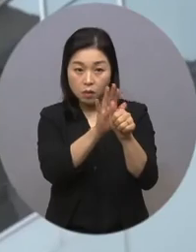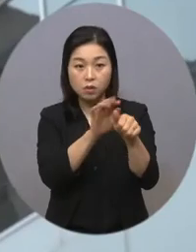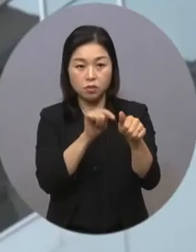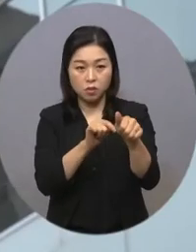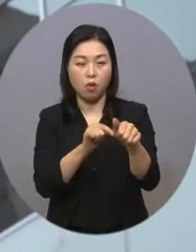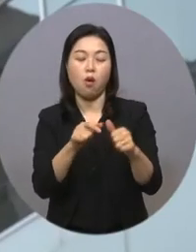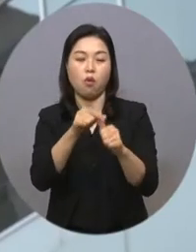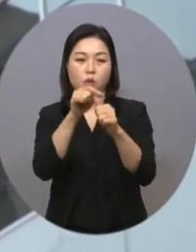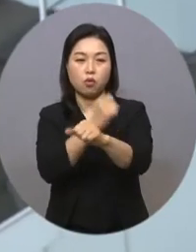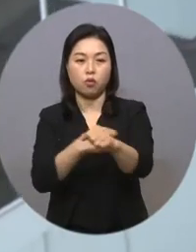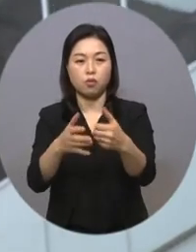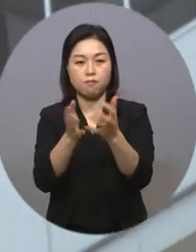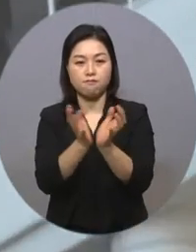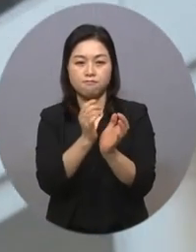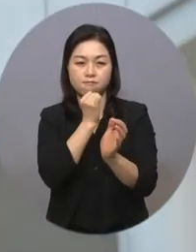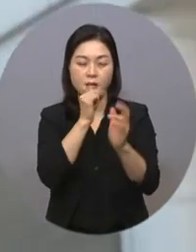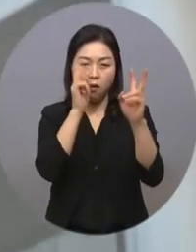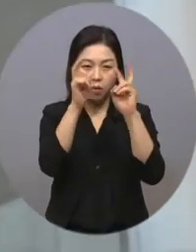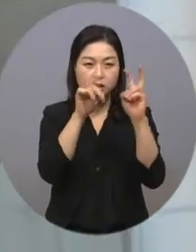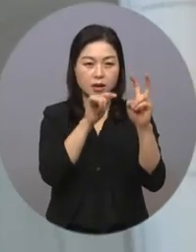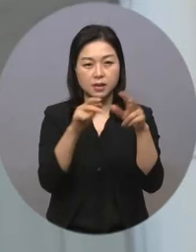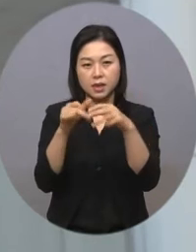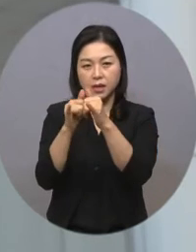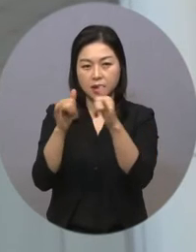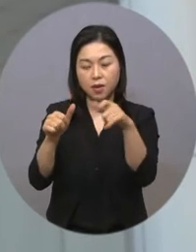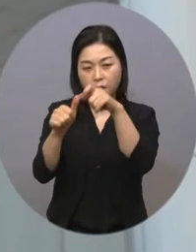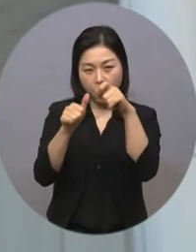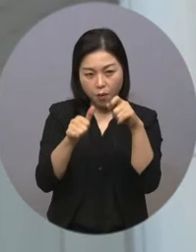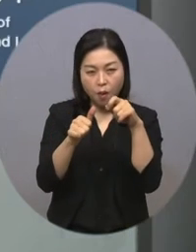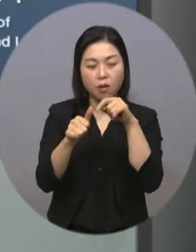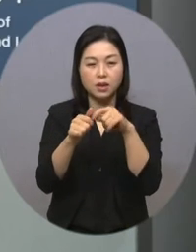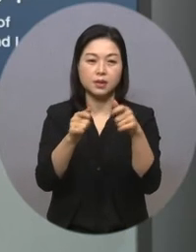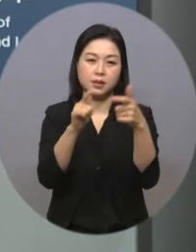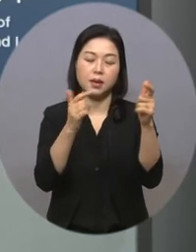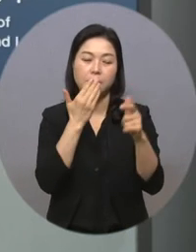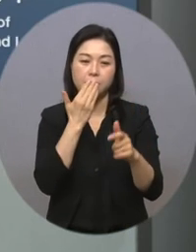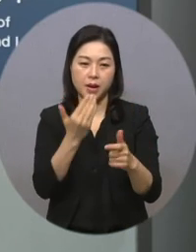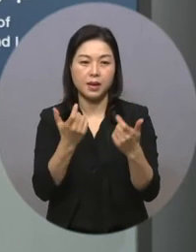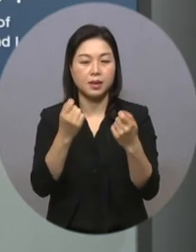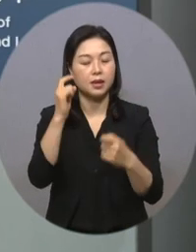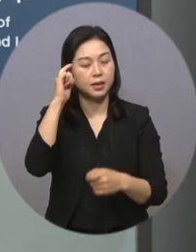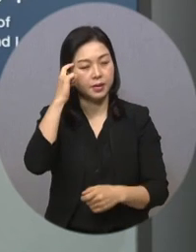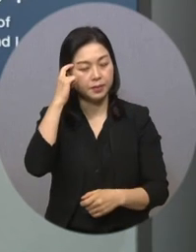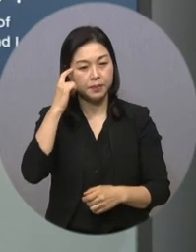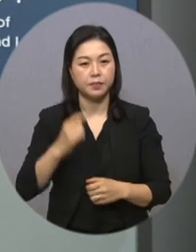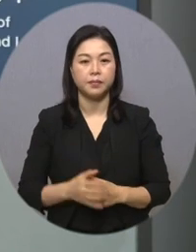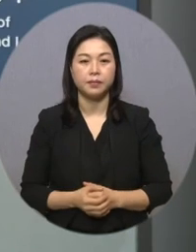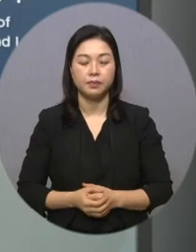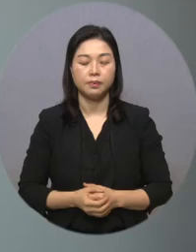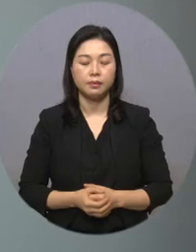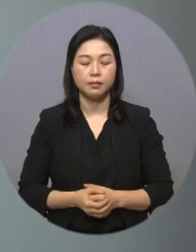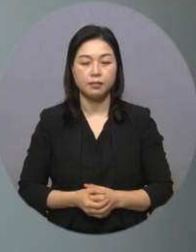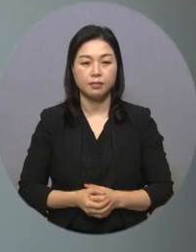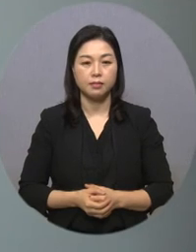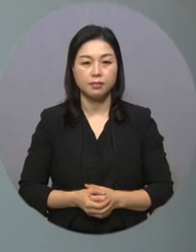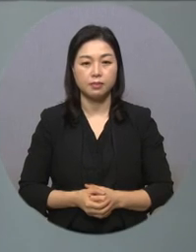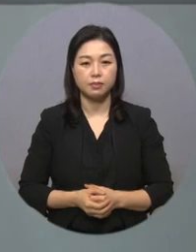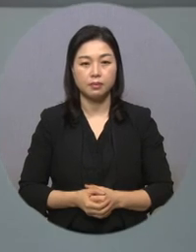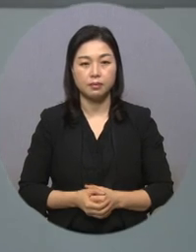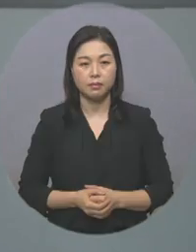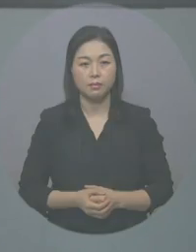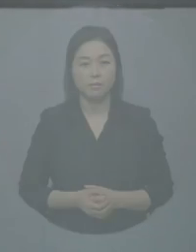소규모 기업의 장애인 고용 상황을 개선할 수 있을 것으로 기대를 밝혔습니다 폭시 팀인 2호 스팟